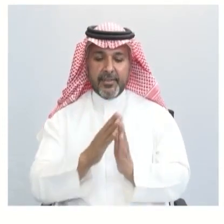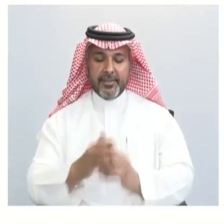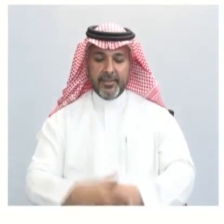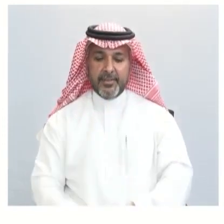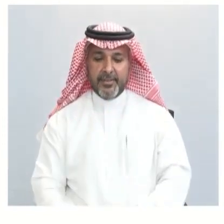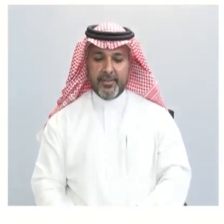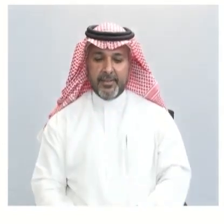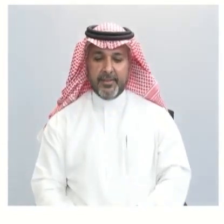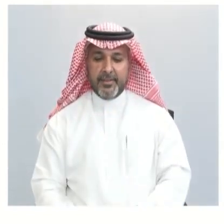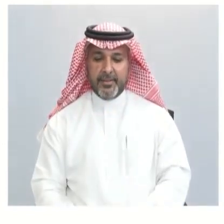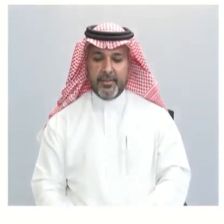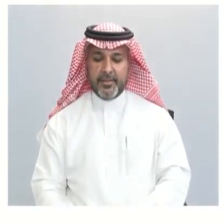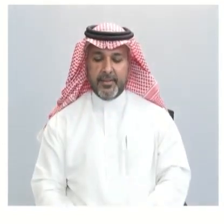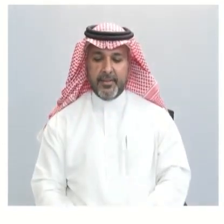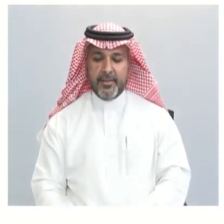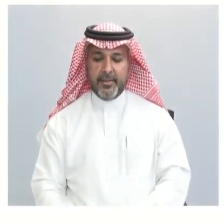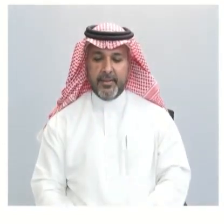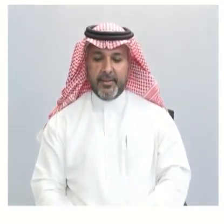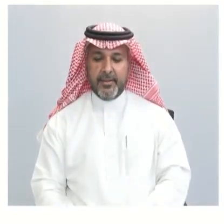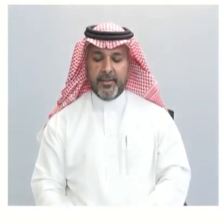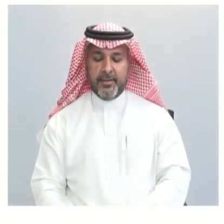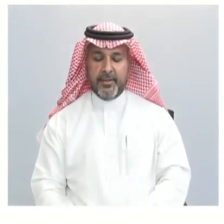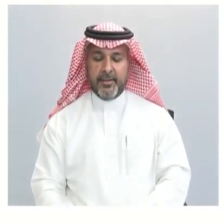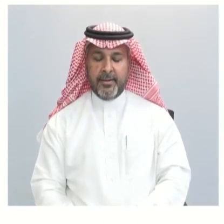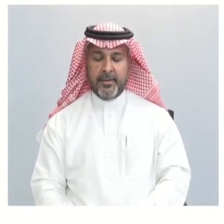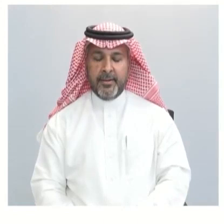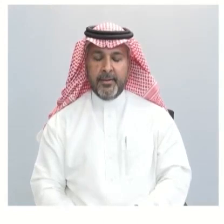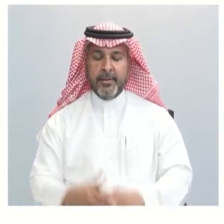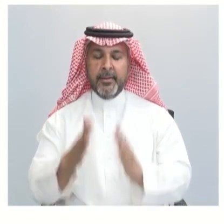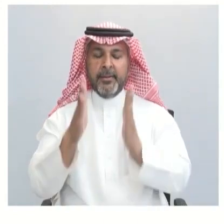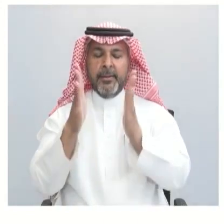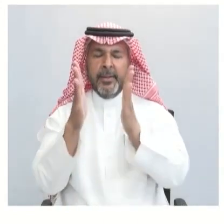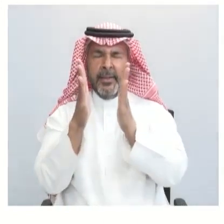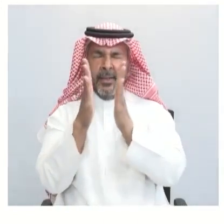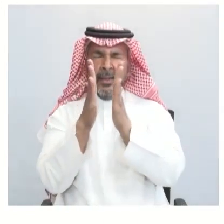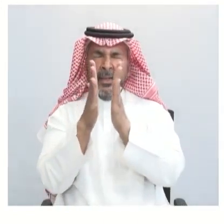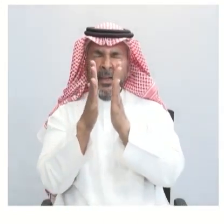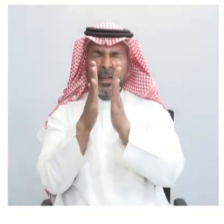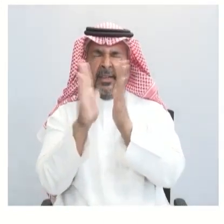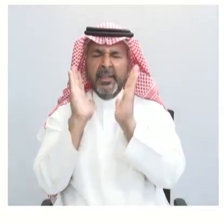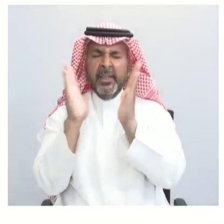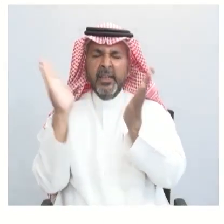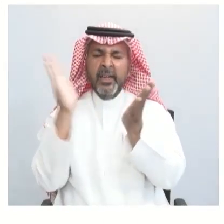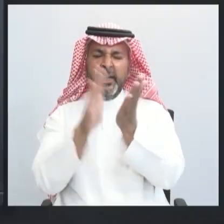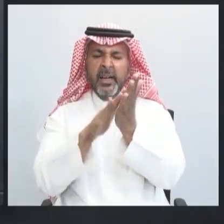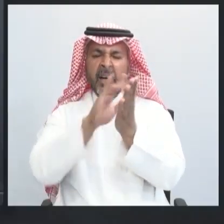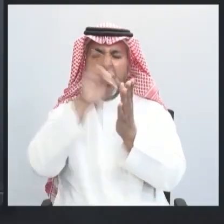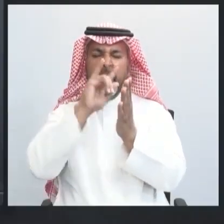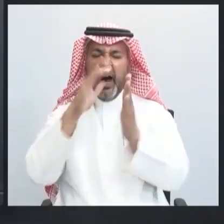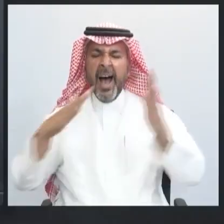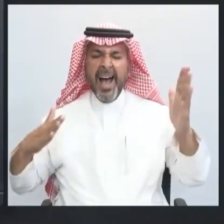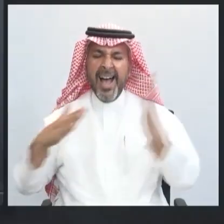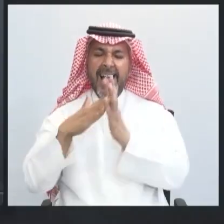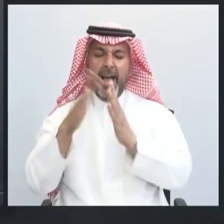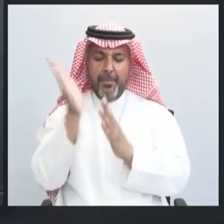متصله لا تقترب من هذا الخط لكنها لا تقطعه ابدا ابدا لن تقطع